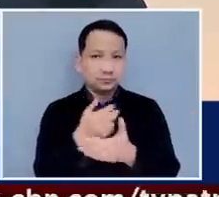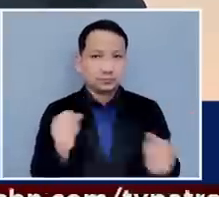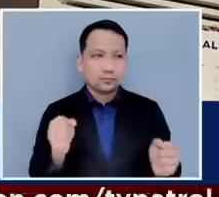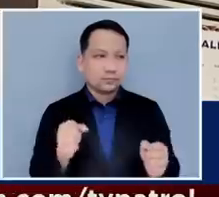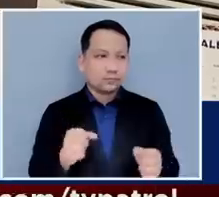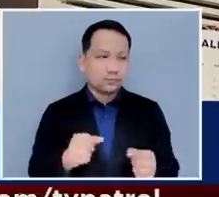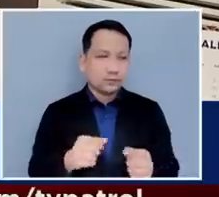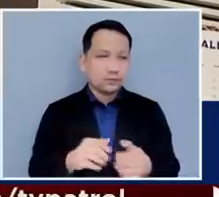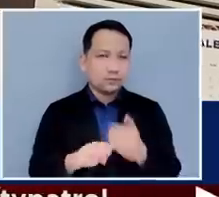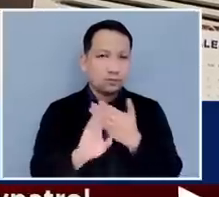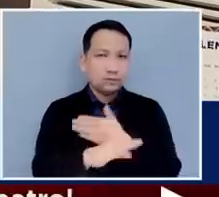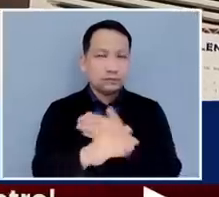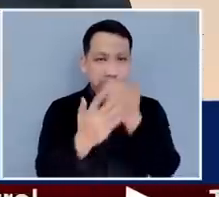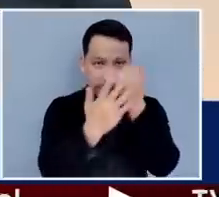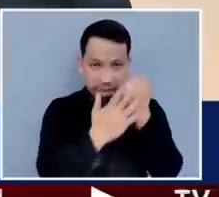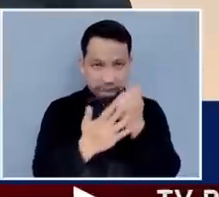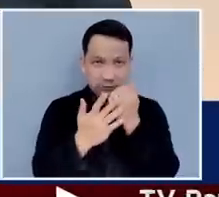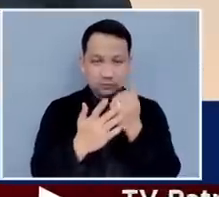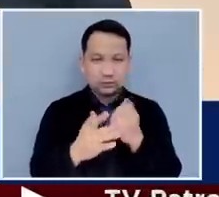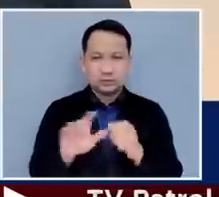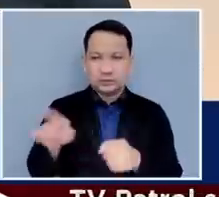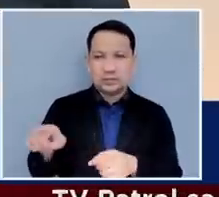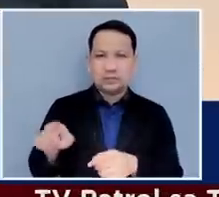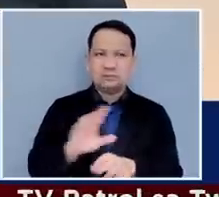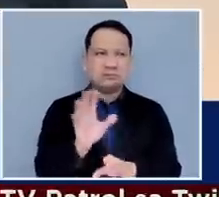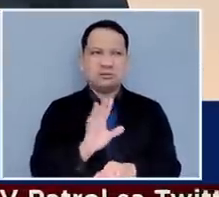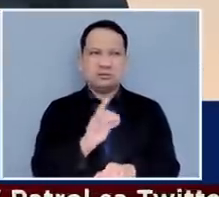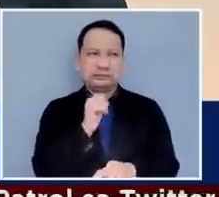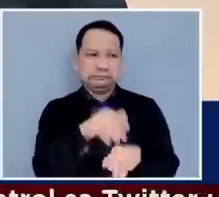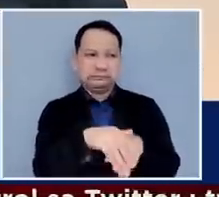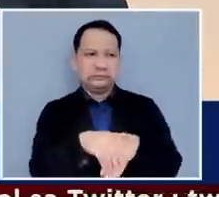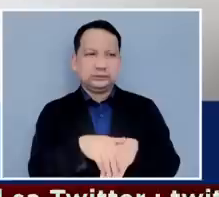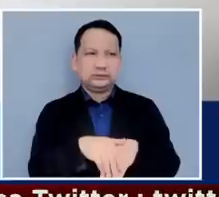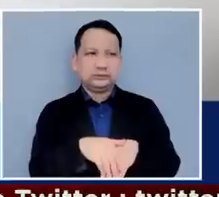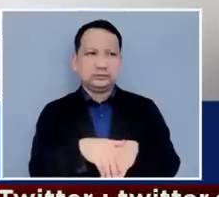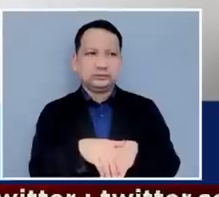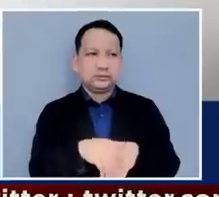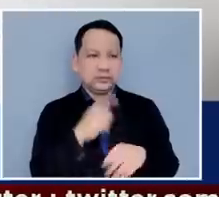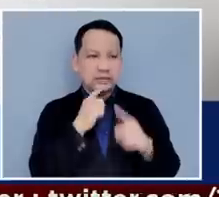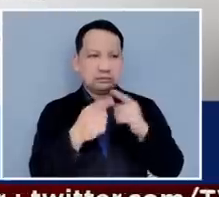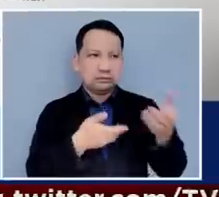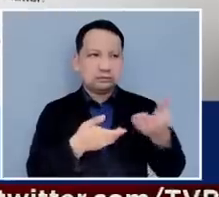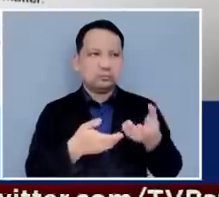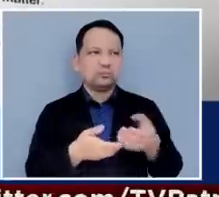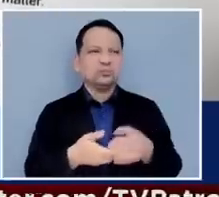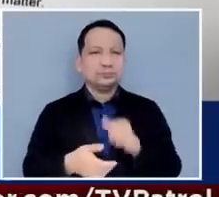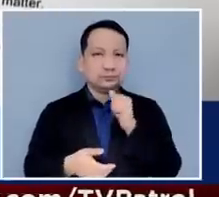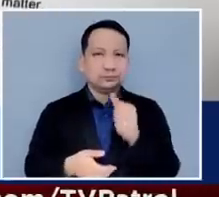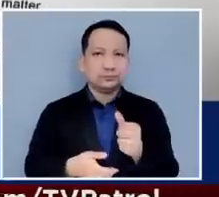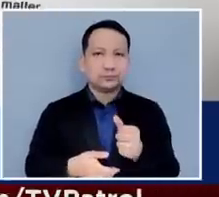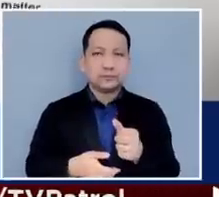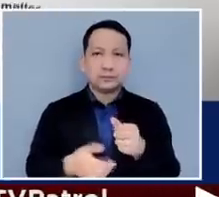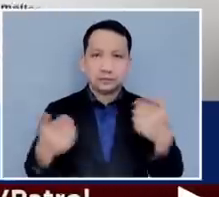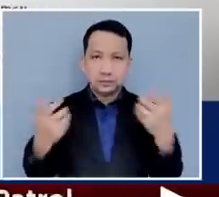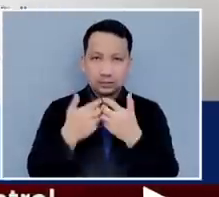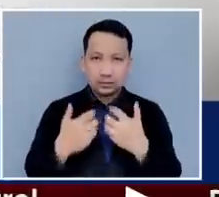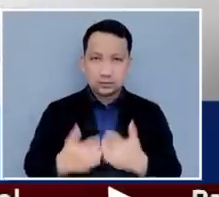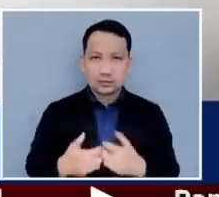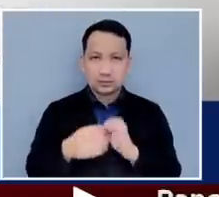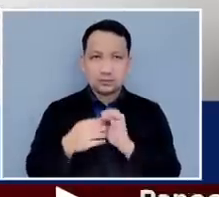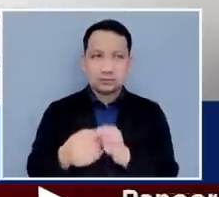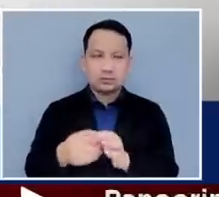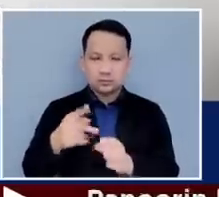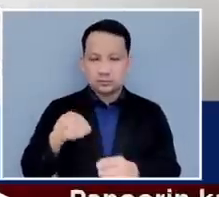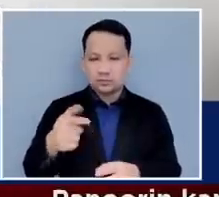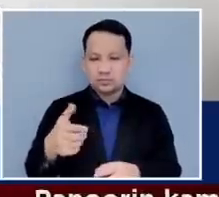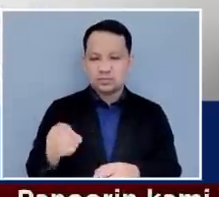trauma nila. Sila mismo nagre-request na kung pwede, hindi sila makausap. Hindi rin nagtutugma ang POGO operator at ang pulis